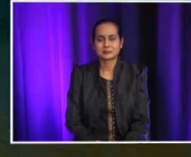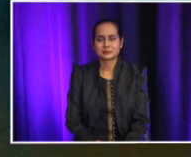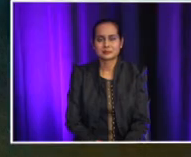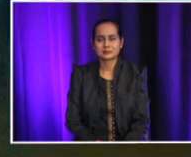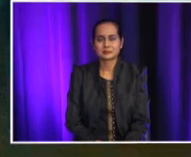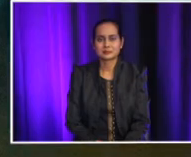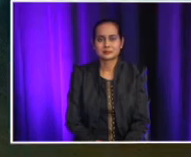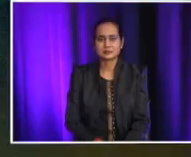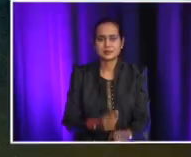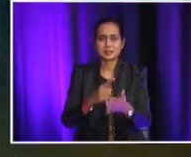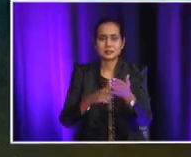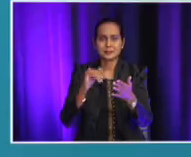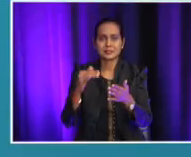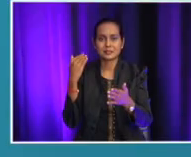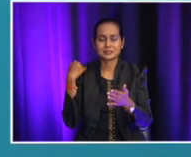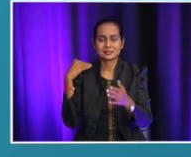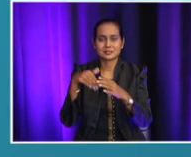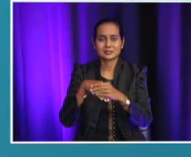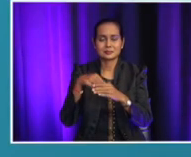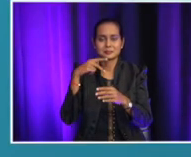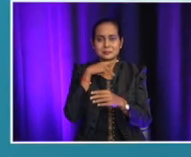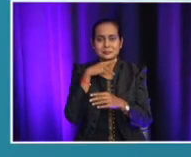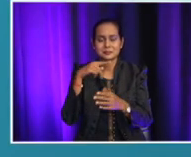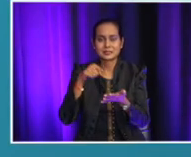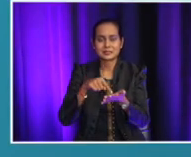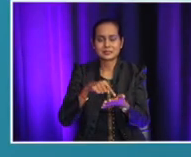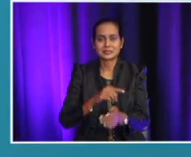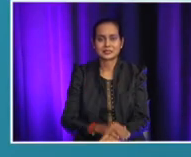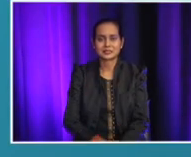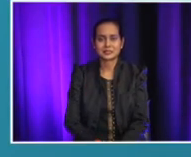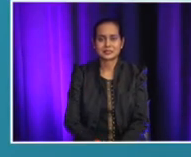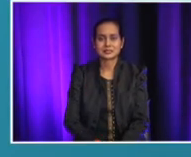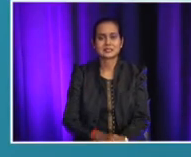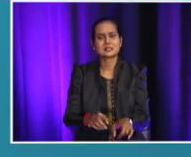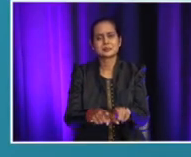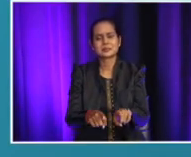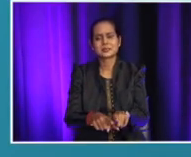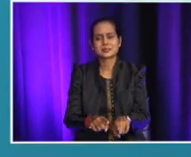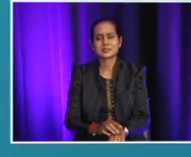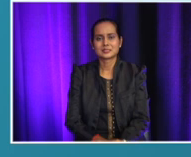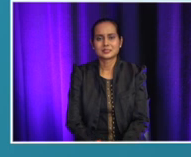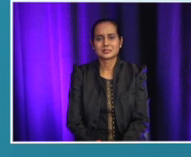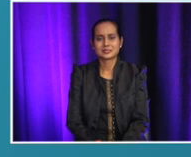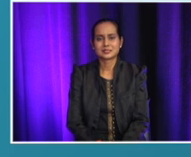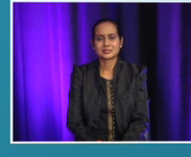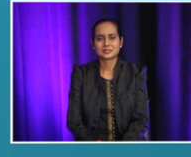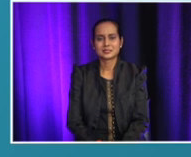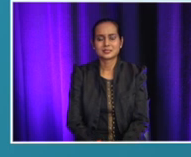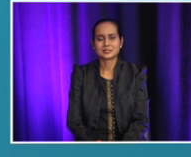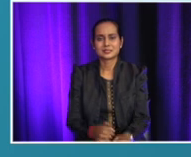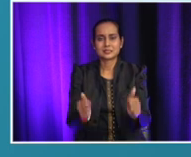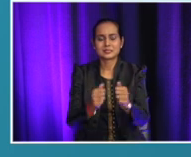apa yang ada dalam pantun nih sama lah sebenarnya dengan apa yang ditulis oleh